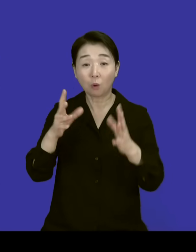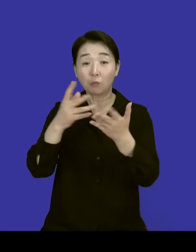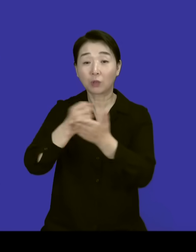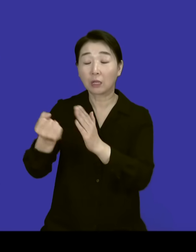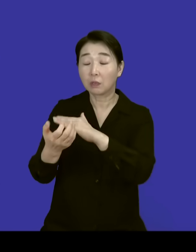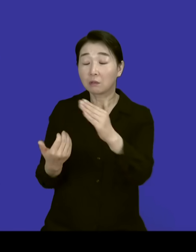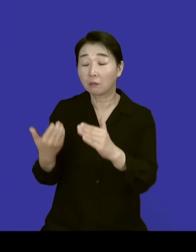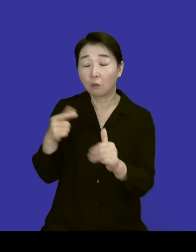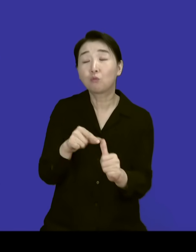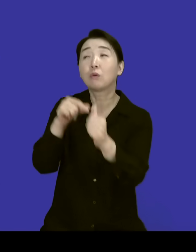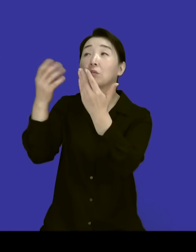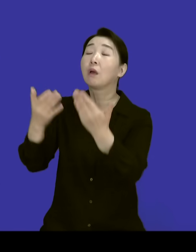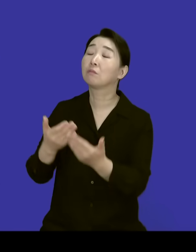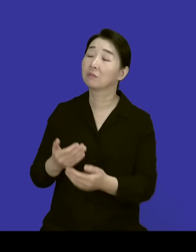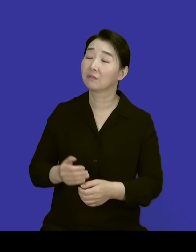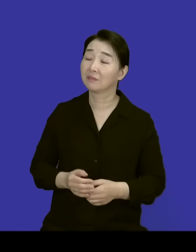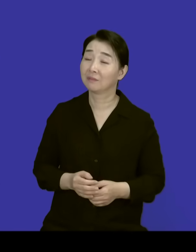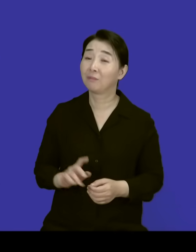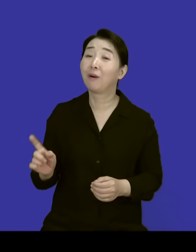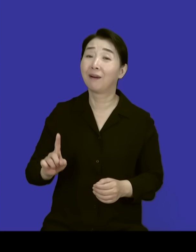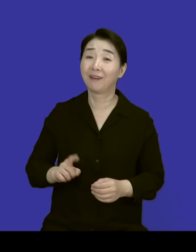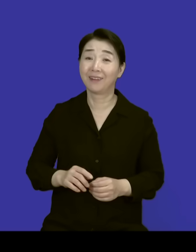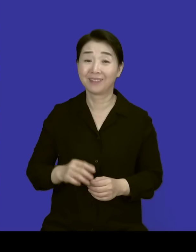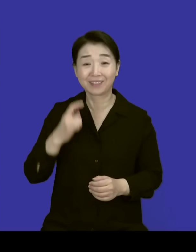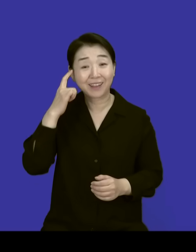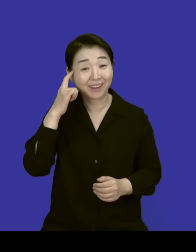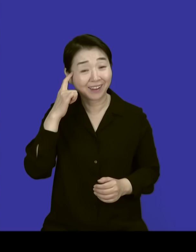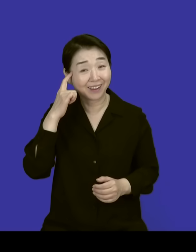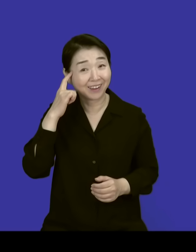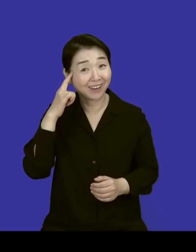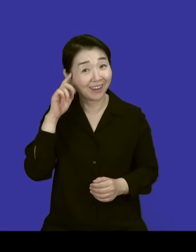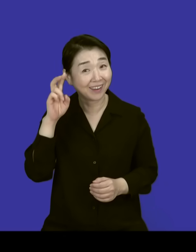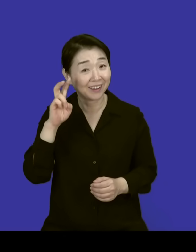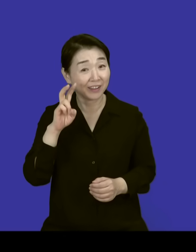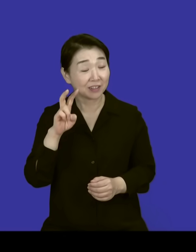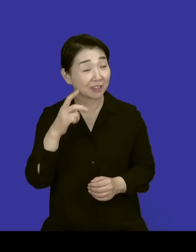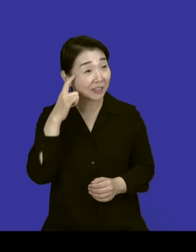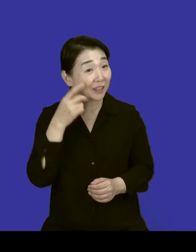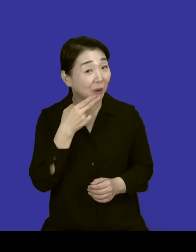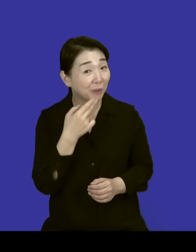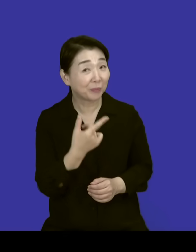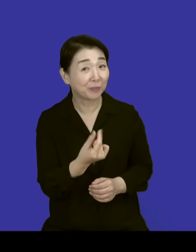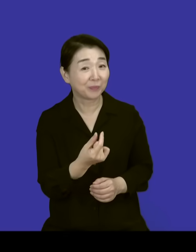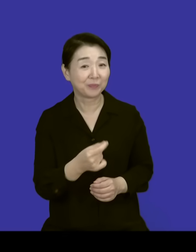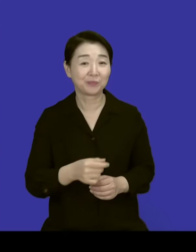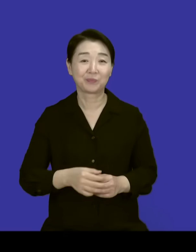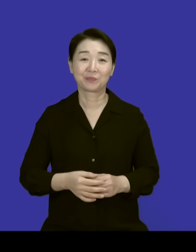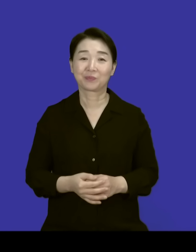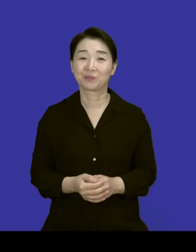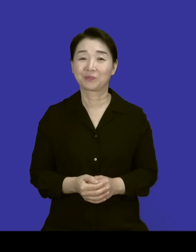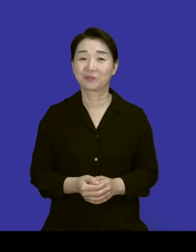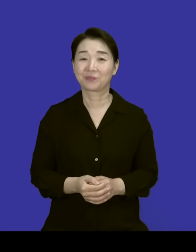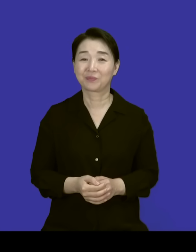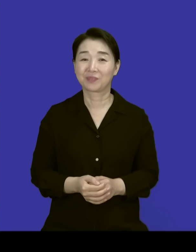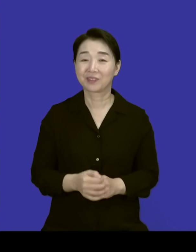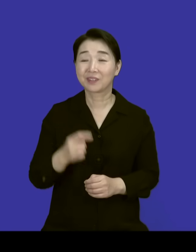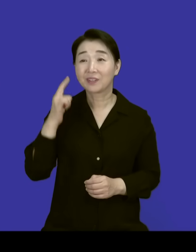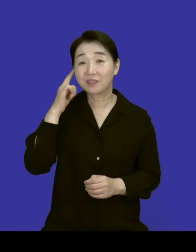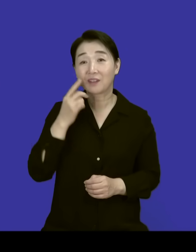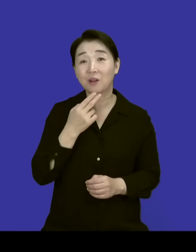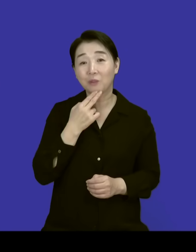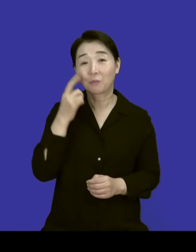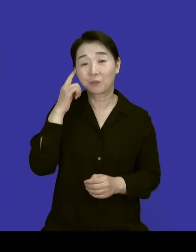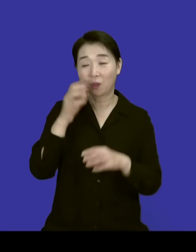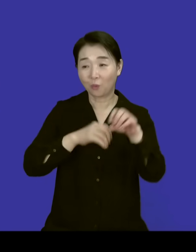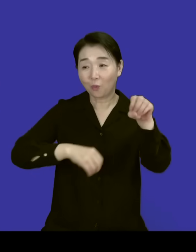전에 좀 끄집어 올려 주셨으면 어쩌나 이렇게 생각했을 것 같은데 그런 생각은 안 해보셨어요? 아니요 그런 생각은 안 했어요.